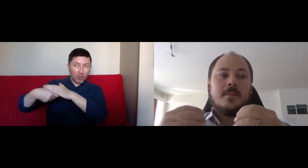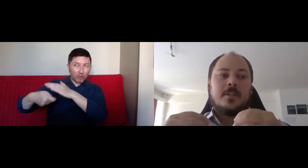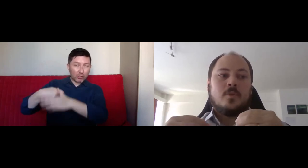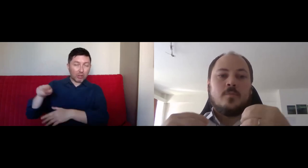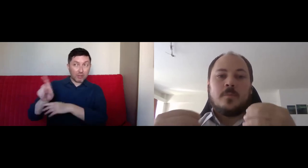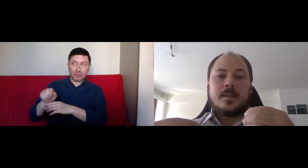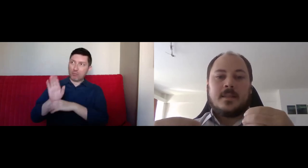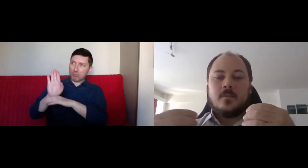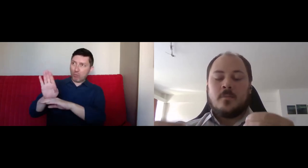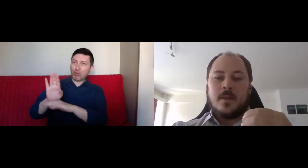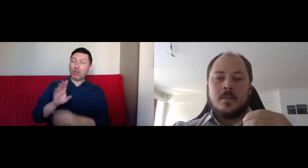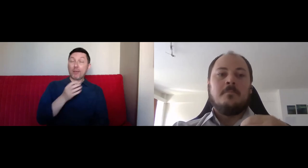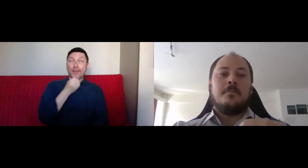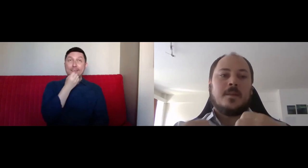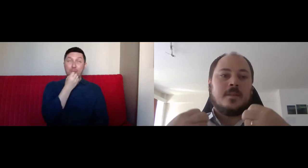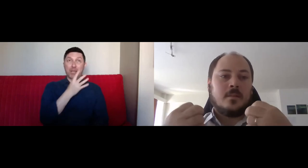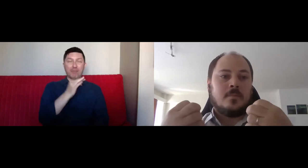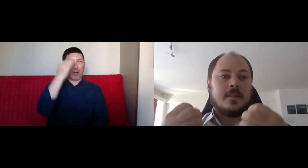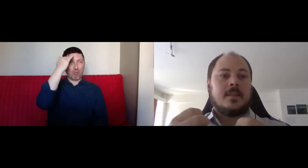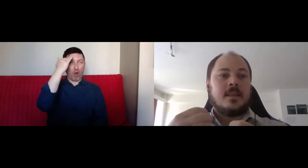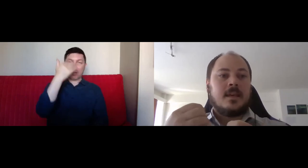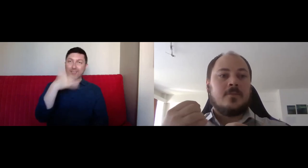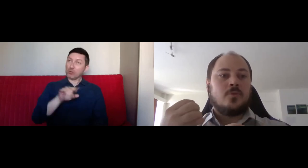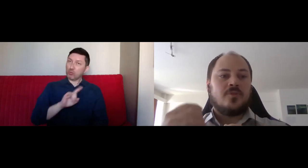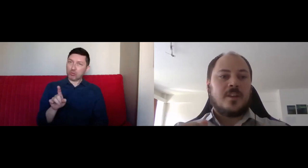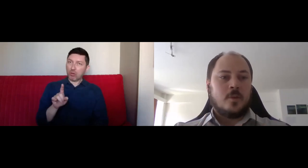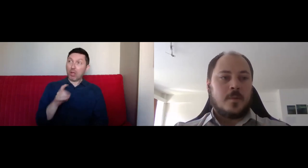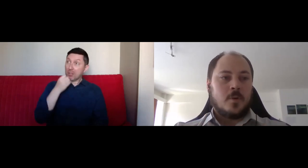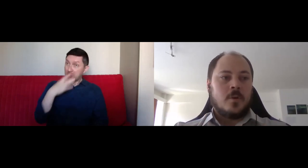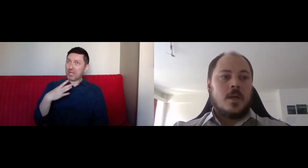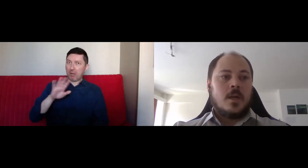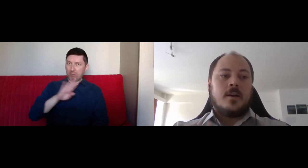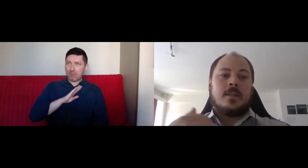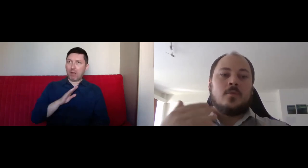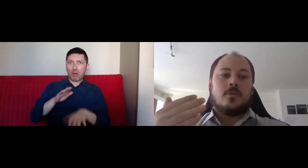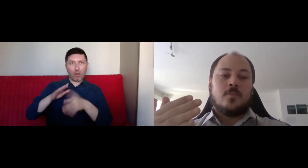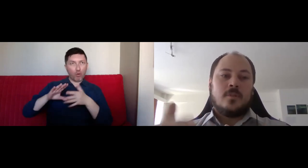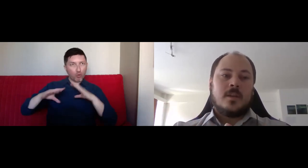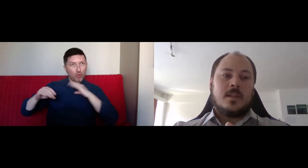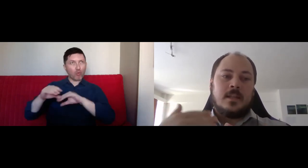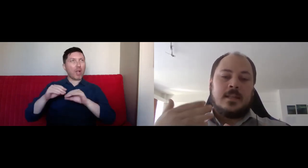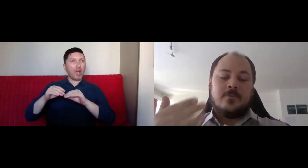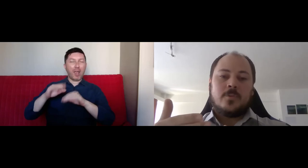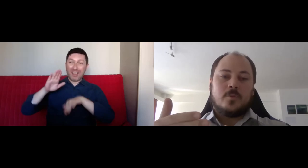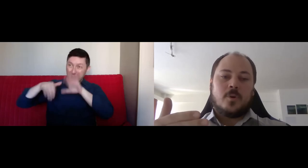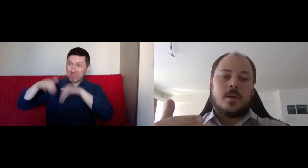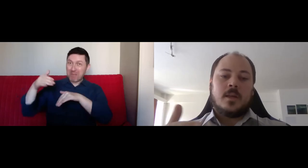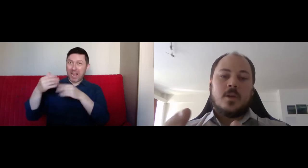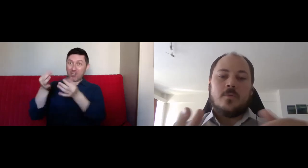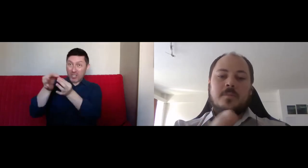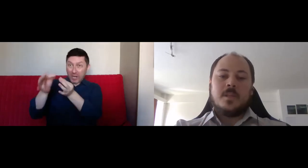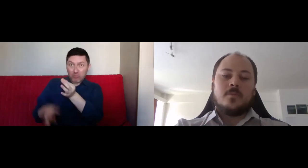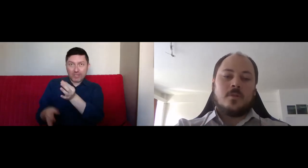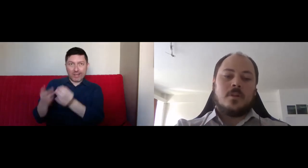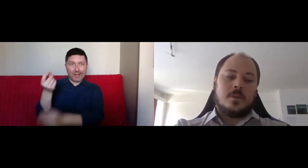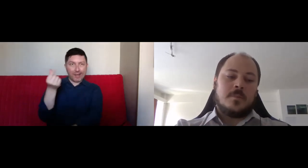ce n'est pas seulement une bonne pratique humaine, mais que c'est une pratique qui a du sens économiquement. Et donc, mesurer l'évolution du progrès,